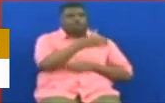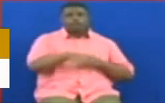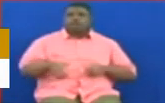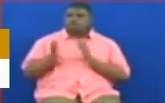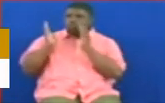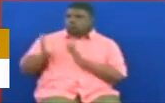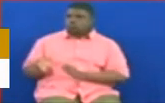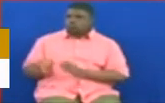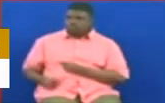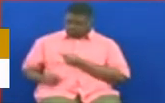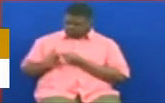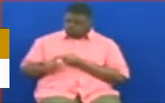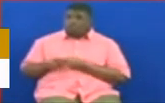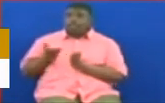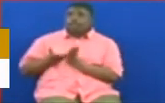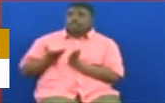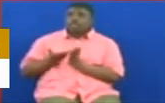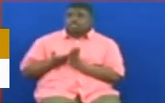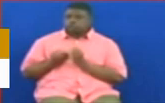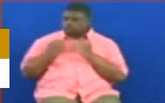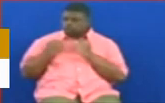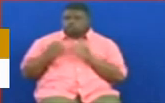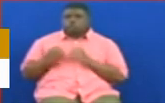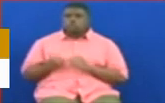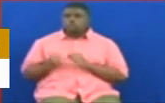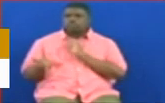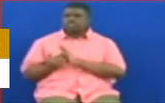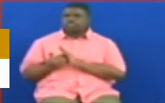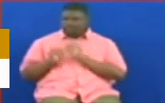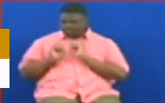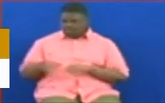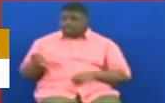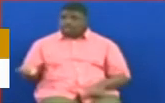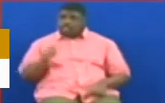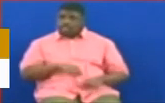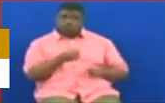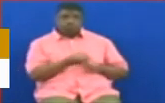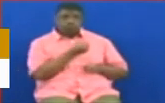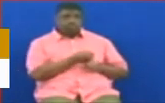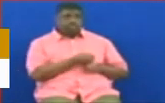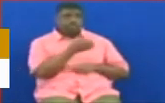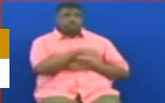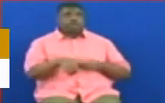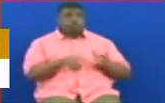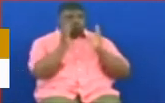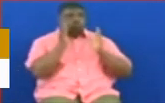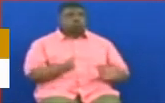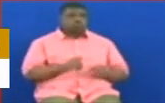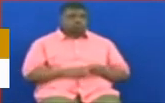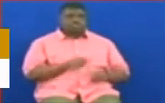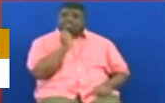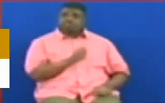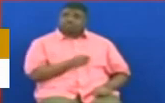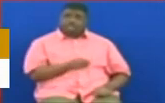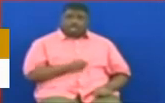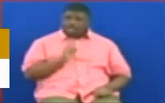moja ya recommendation ambayo ilikuwa very strongly ni kuleta sheria mpya ya kushughulika na mambo ya uvuvi wa bahari kuu. Mheshimiwa Speaker, agizo